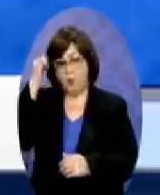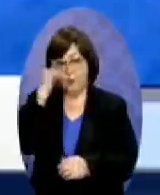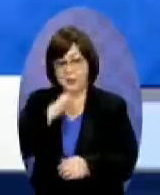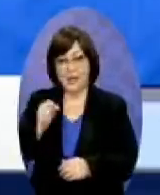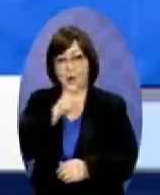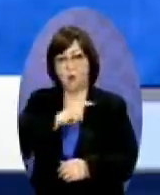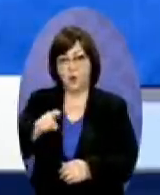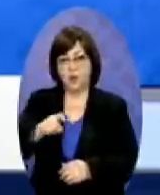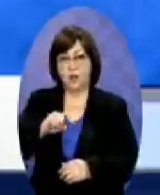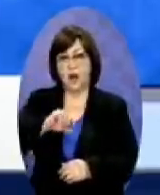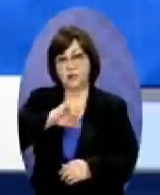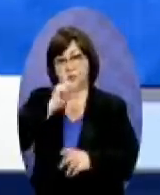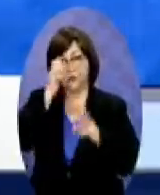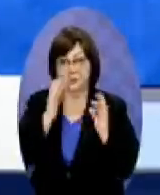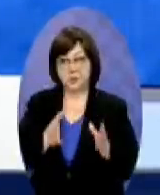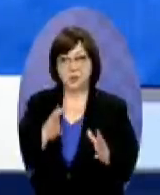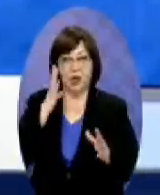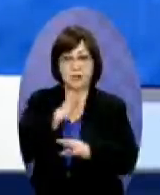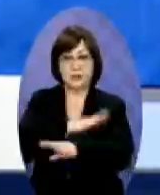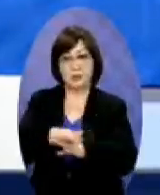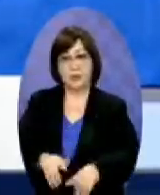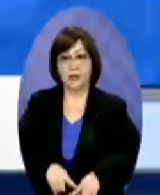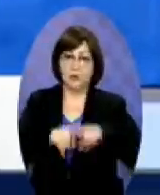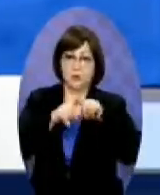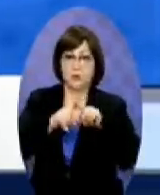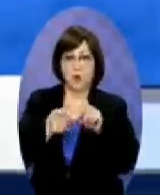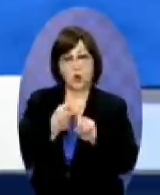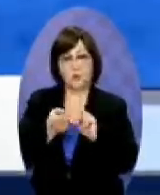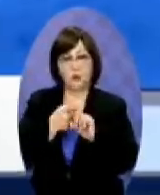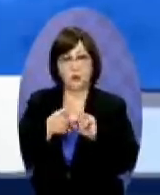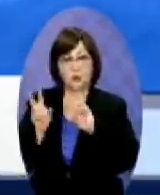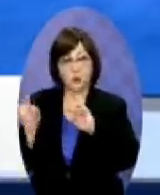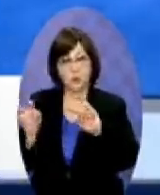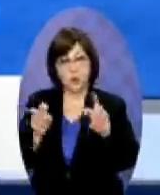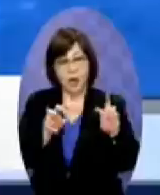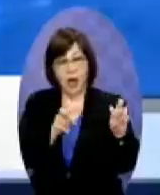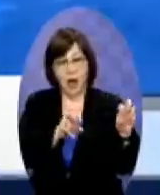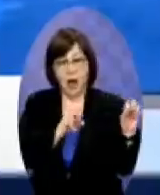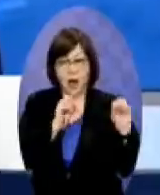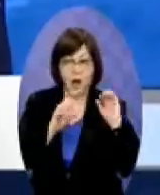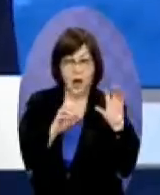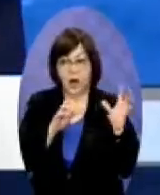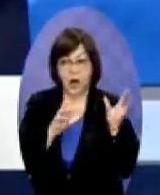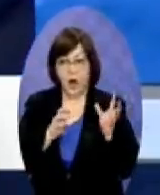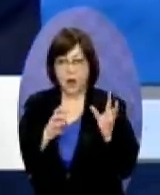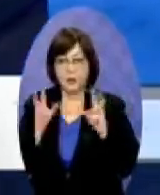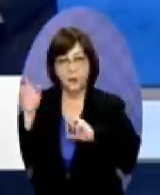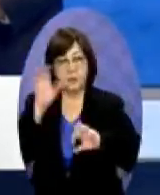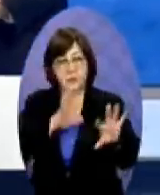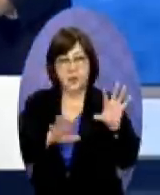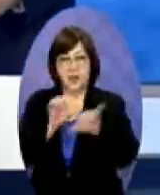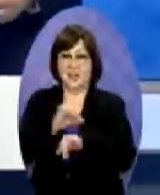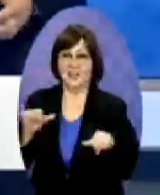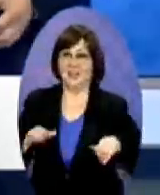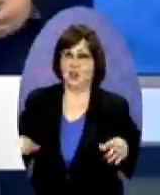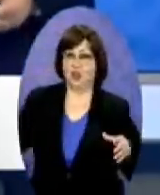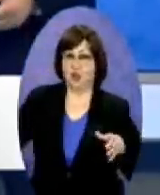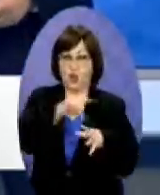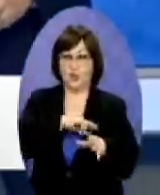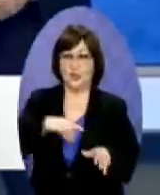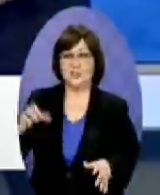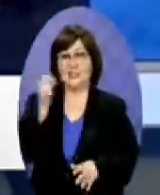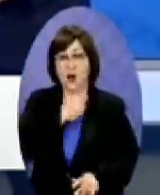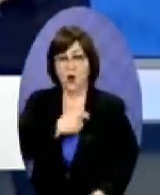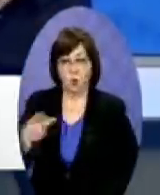сайжруулах арга замыг нэмэгдүүлэх гэсэн ийм сэдвүүтэй судалгаа хийж ирсэн байна. За энэ судалгааны үр дүнгээр бол иргэдийн дунд одоо санхүүгийн бүтээгдэхүүний